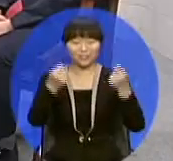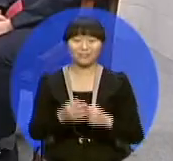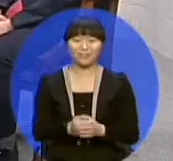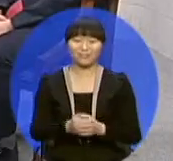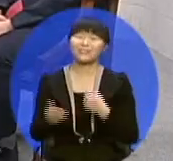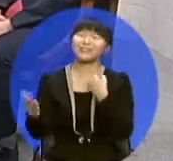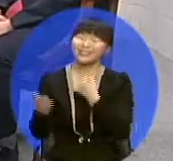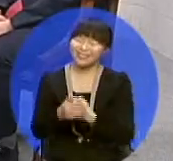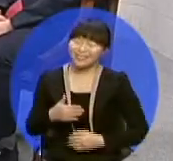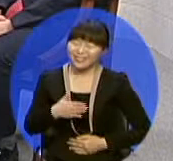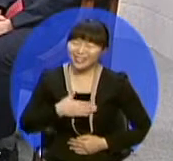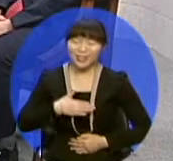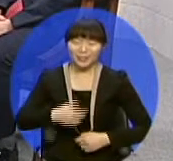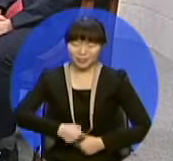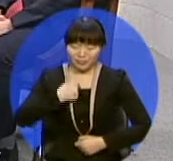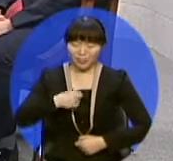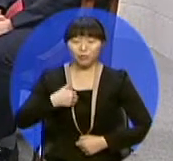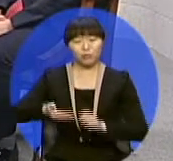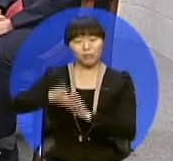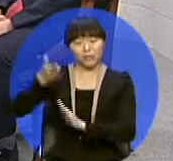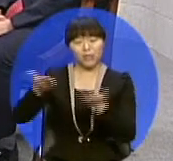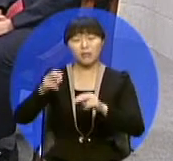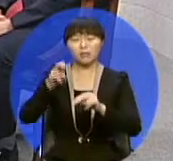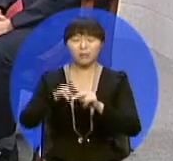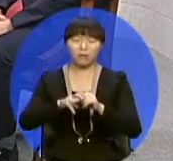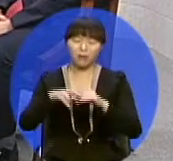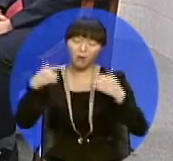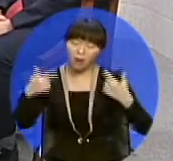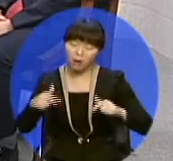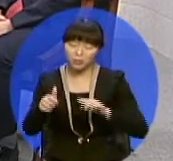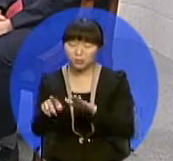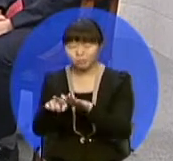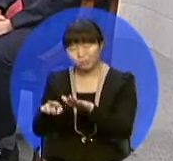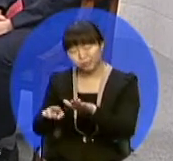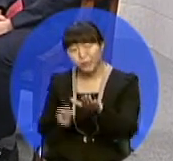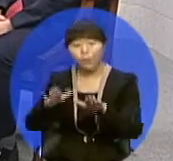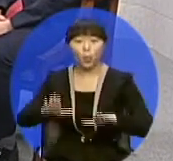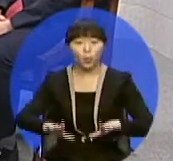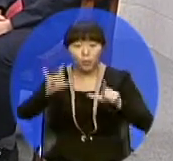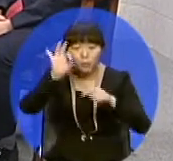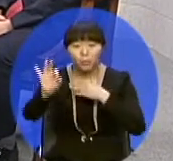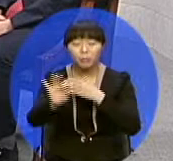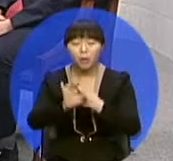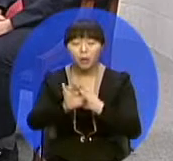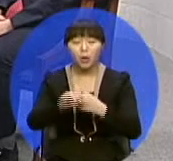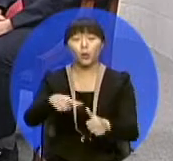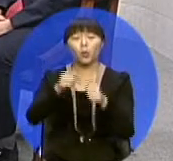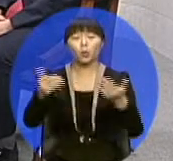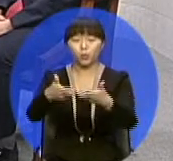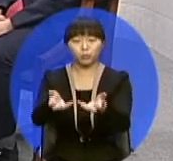그래서 사실 네. 그 우리 광명 씨가 일자리 하면 늘 불모지했는데 네. 올해 들어서만도